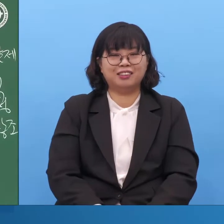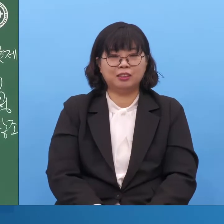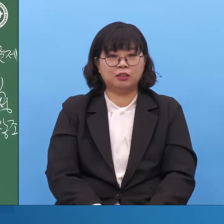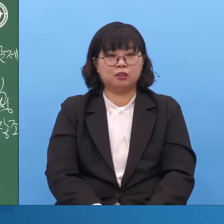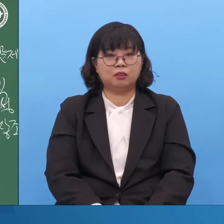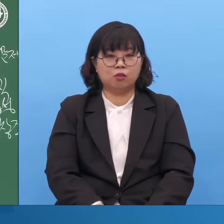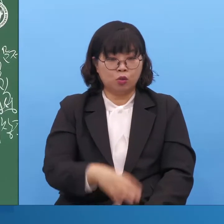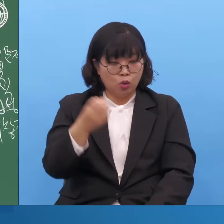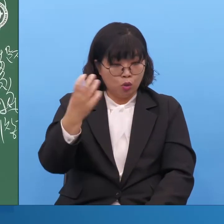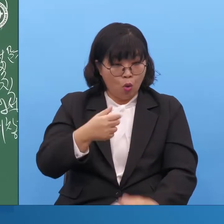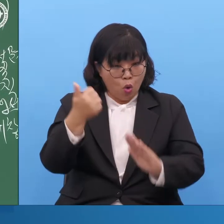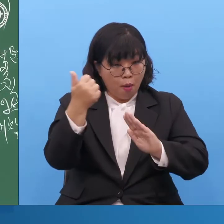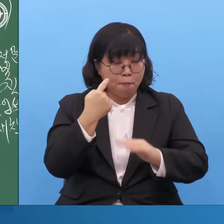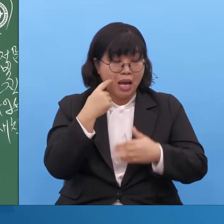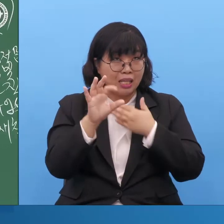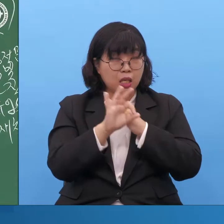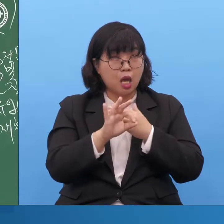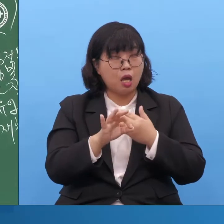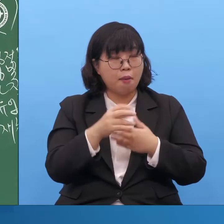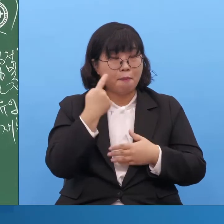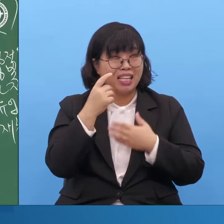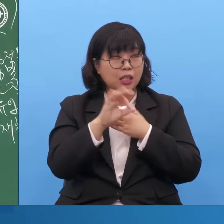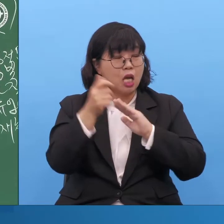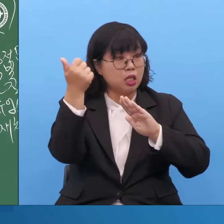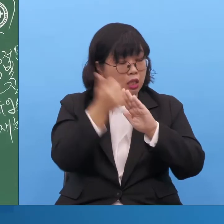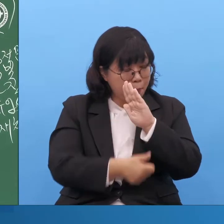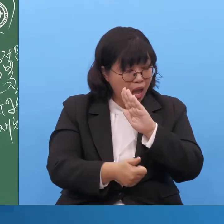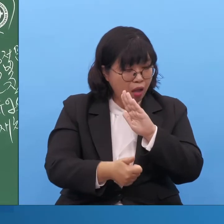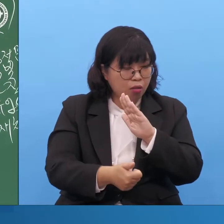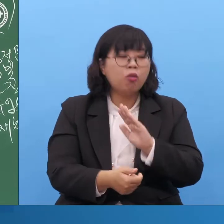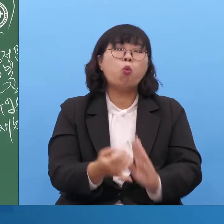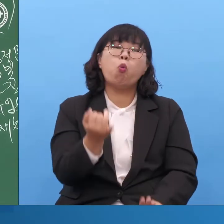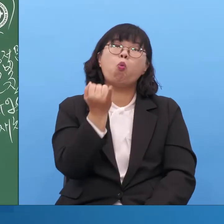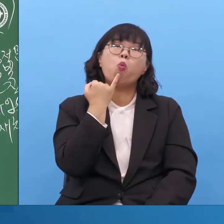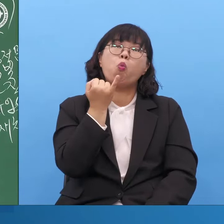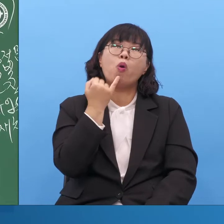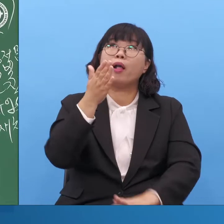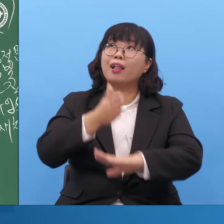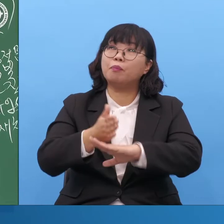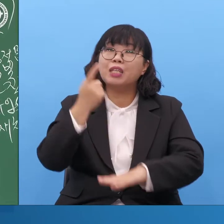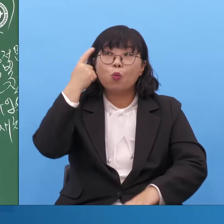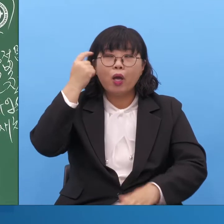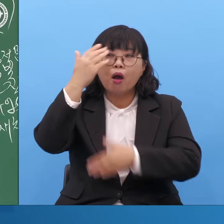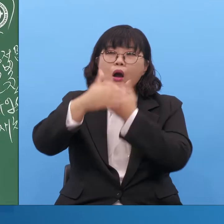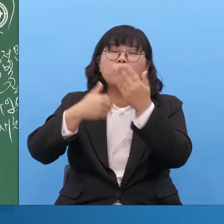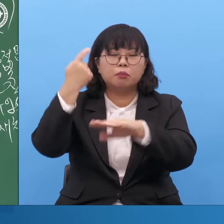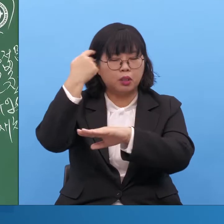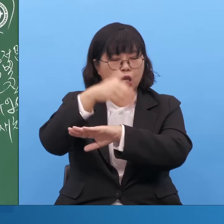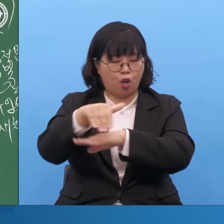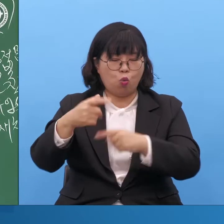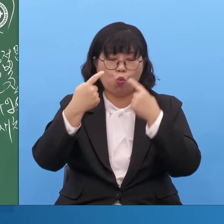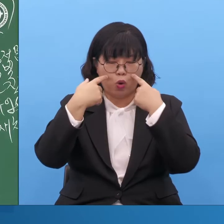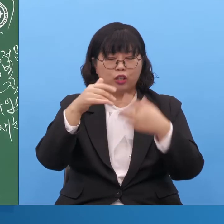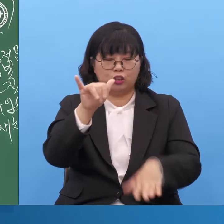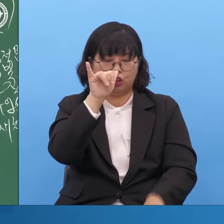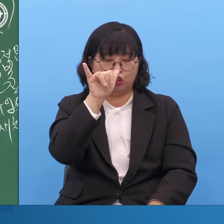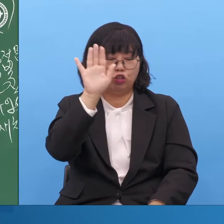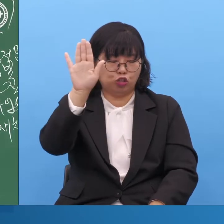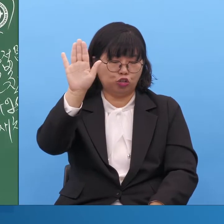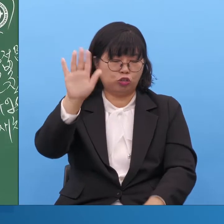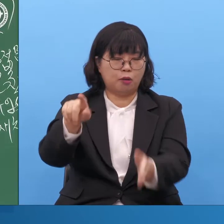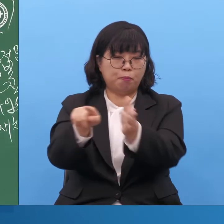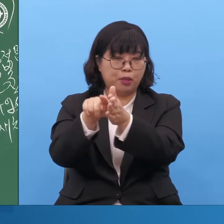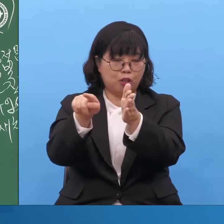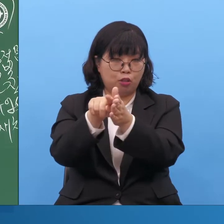왔다. 그것도 감사. But even 왜냐? when failure comes, be 하나님 thankful 계획이 for that. 있으니까. Because God's plan 이거 was 아니니까 there. 실패지. And it wasn't this, so you're 우리는 that's why it was 무응답을 failure.